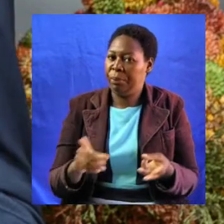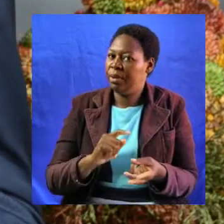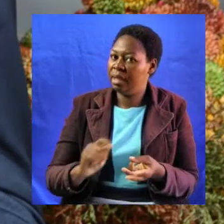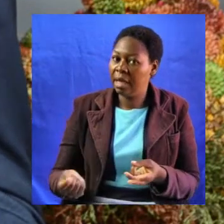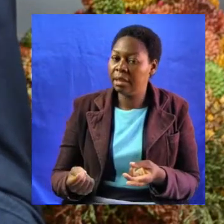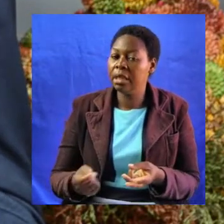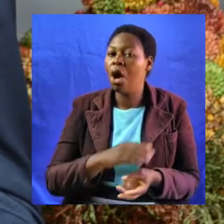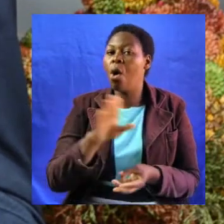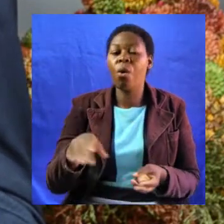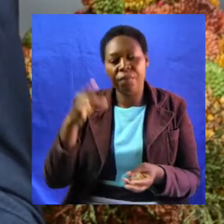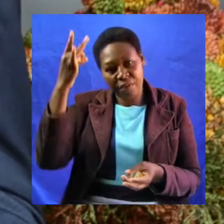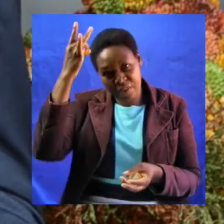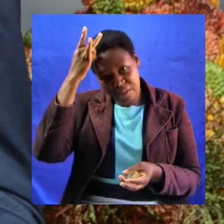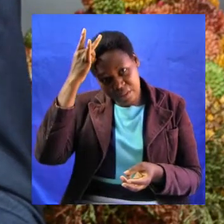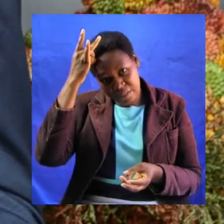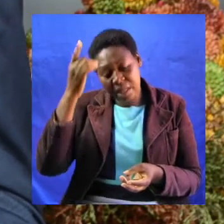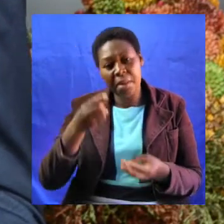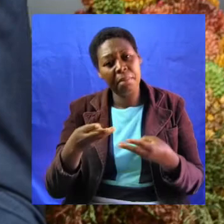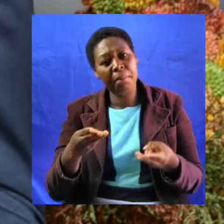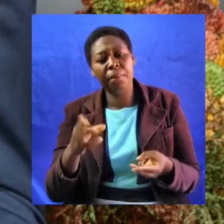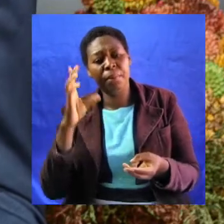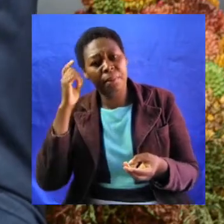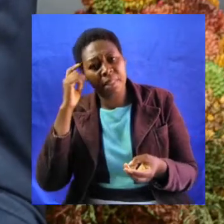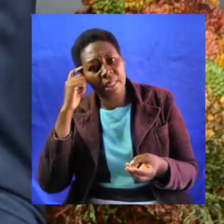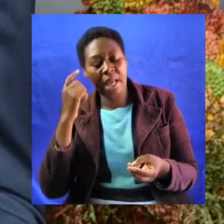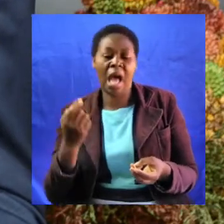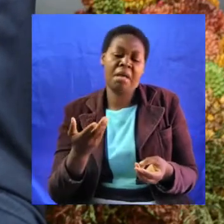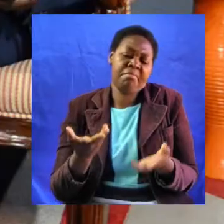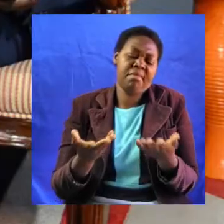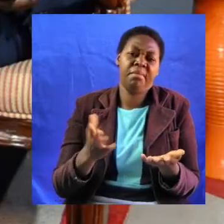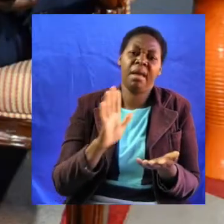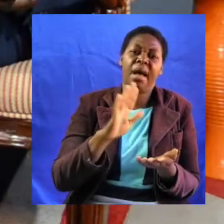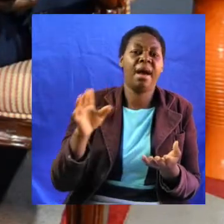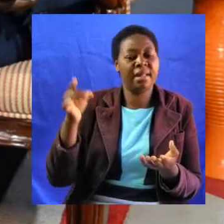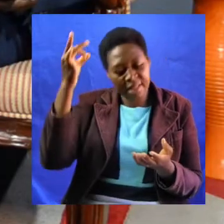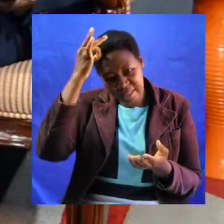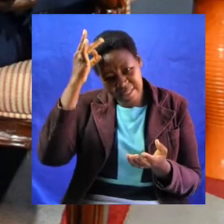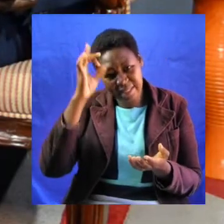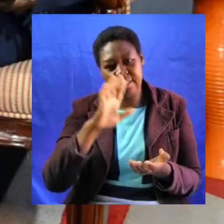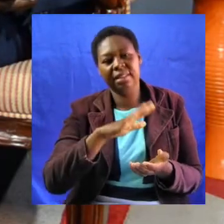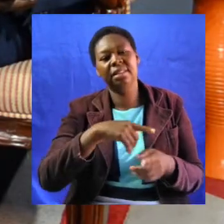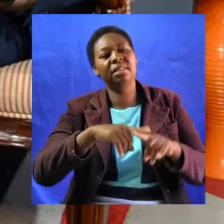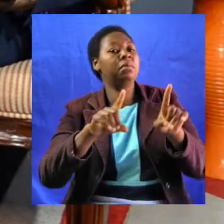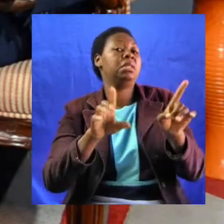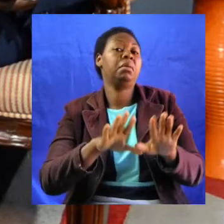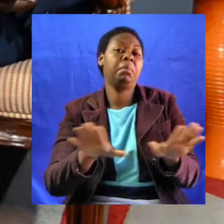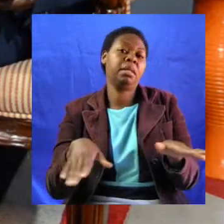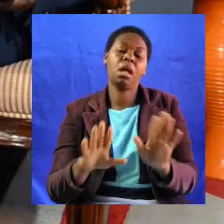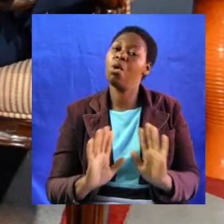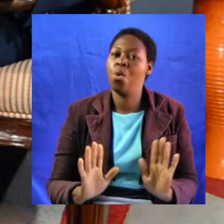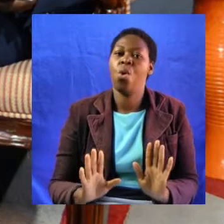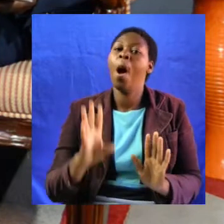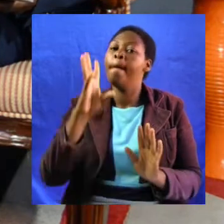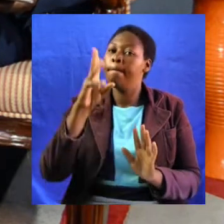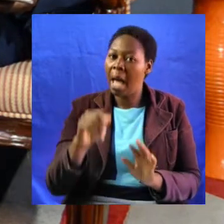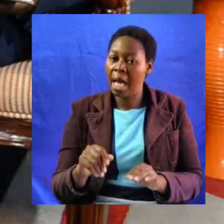kuzokati madzimambo ka vanhu vanobva vangogara vangoti hamheno kuti Mwari anoita plani nevavo kuno hako.